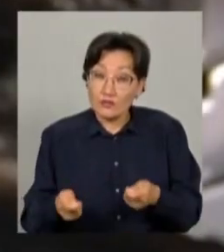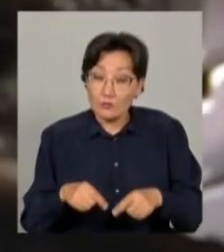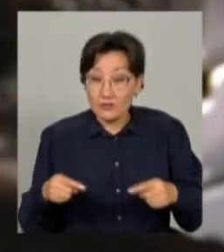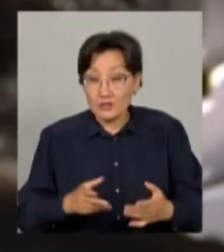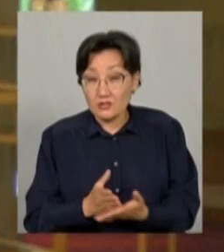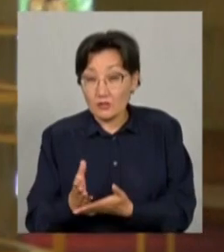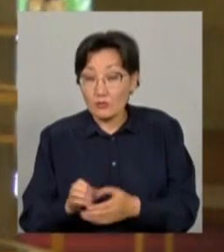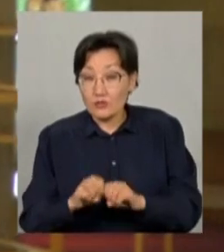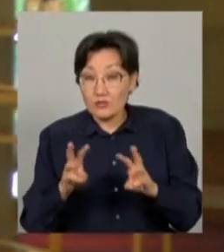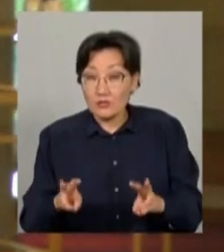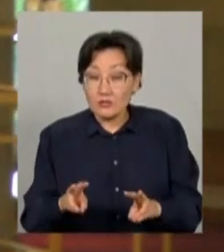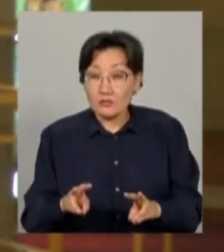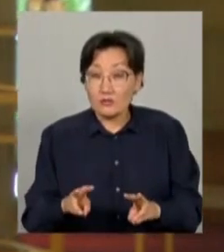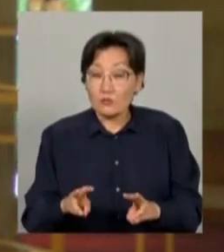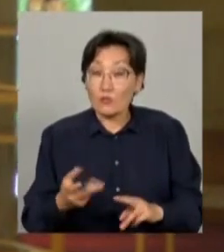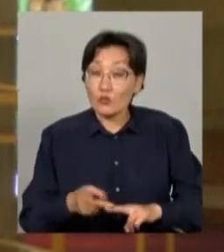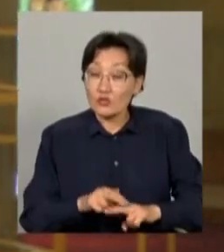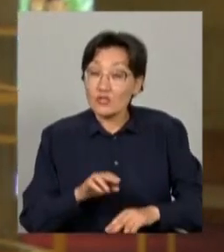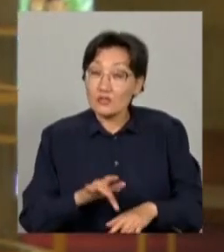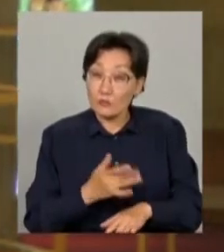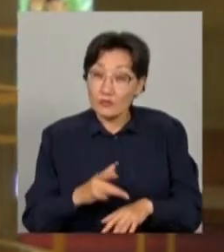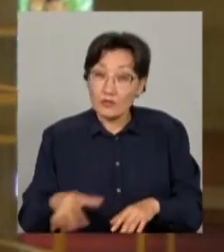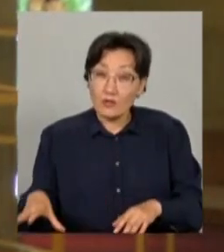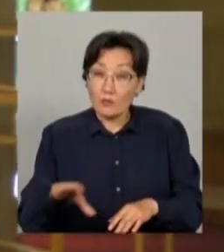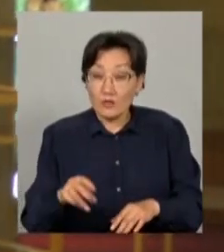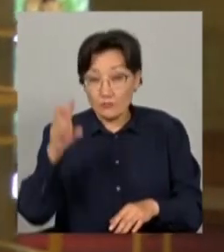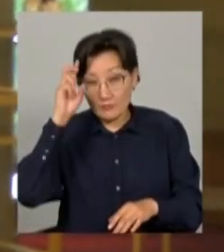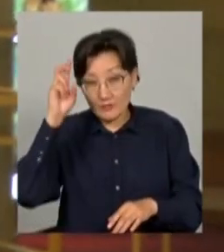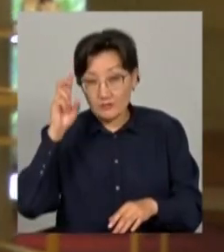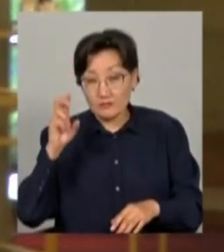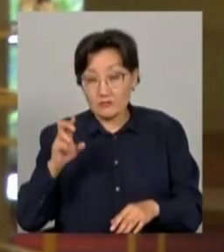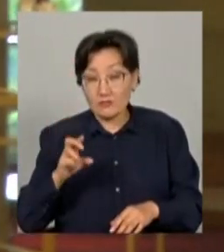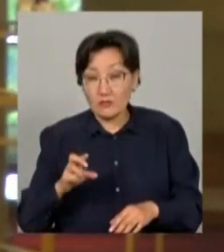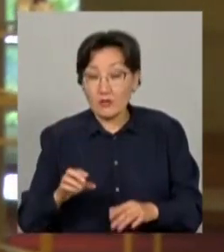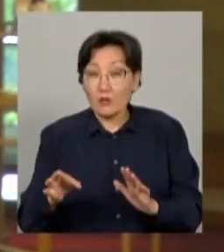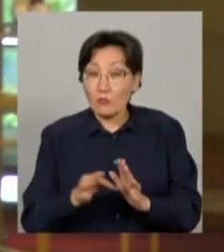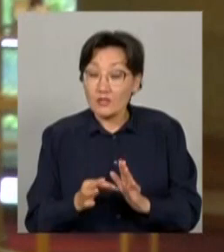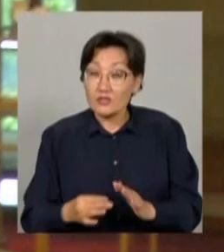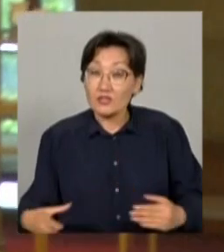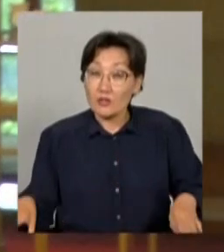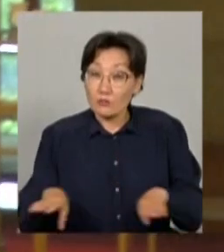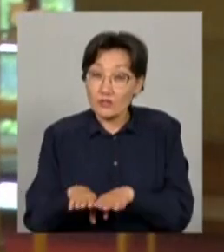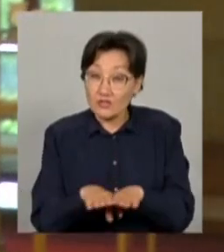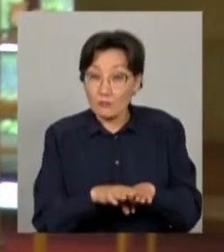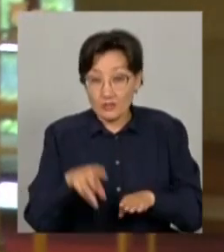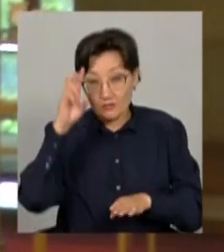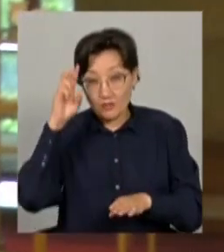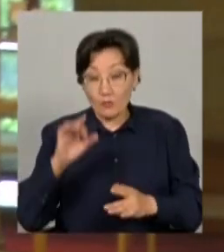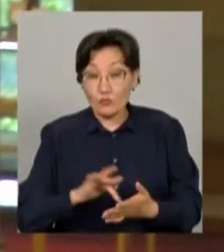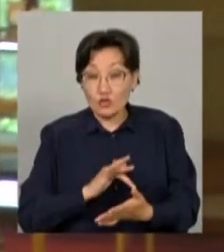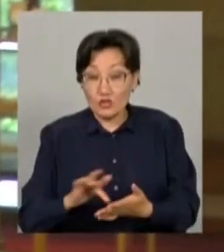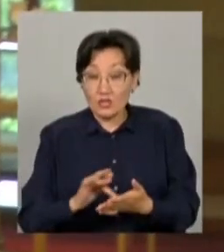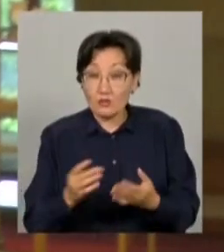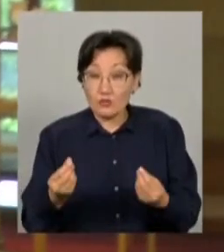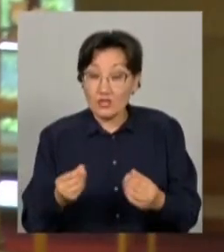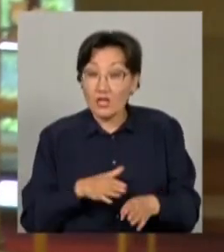қамтиды. Қазынашылық қызметтерінің барлық мемлекеттерде енді мақсаты бір, ол мемлекеттік